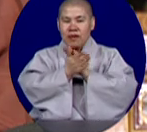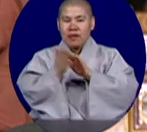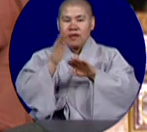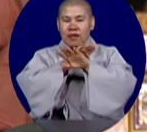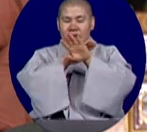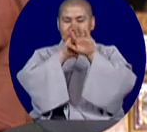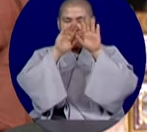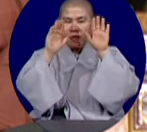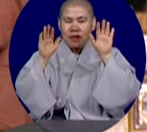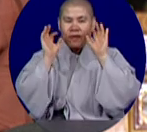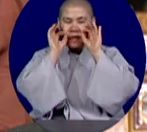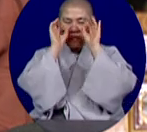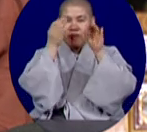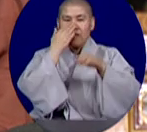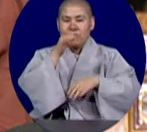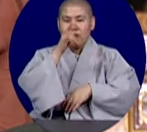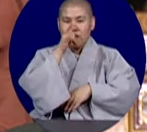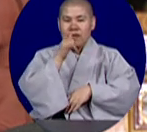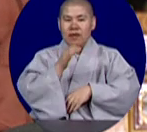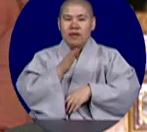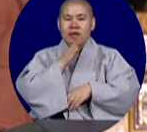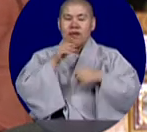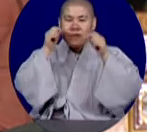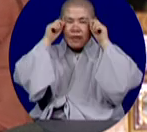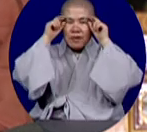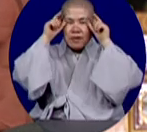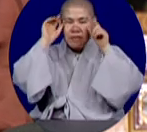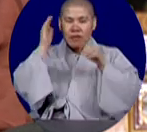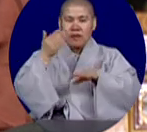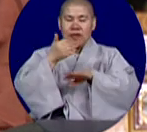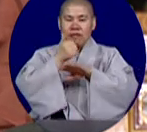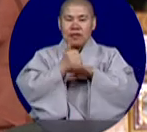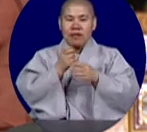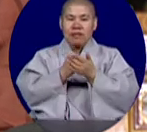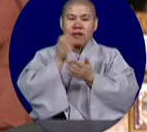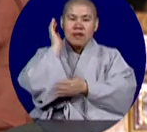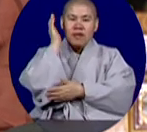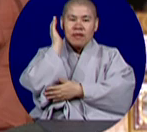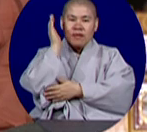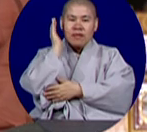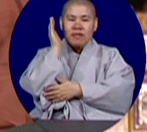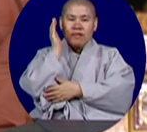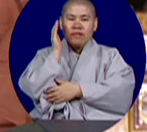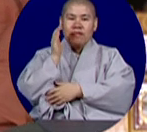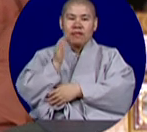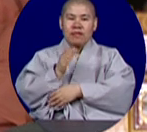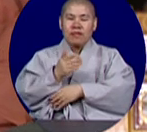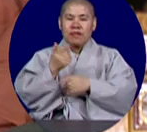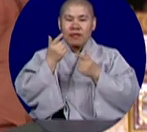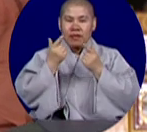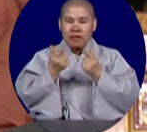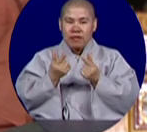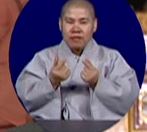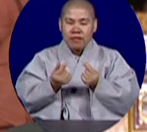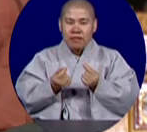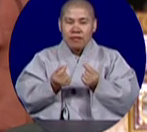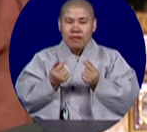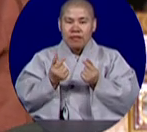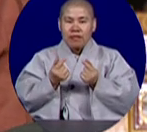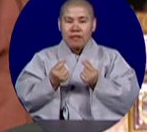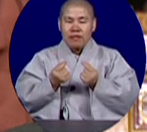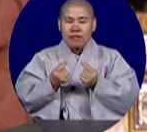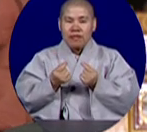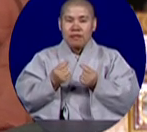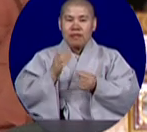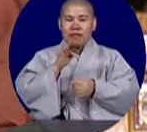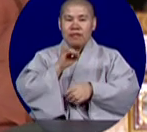그걸 정각이라고 그래요. 그래서 오늘 마지막 법문은 그런 거 있어요.